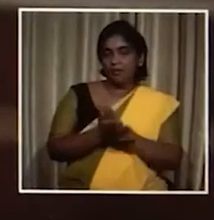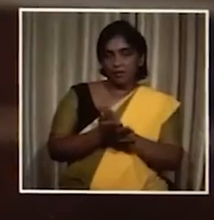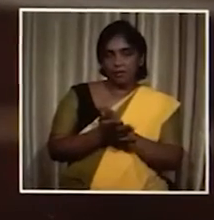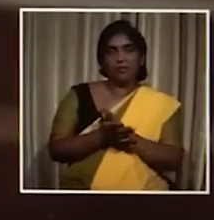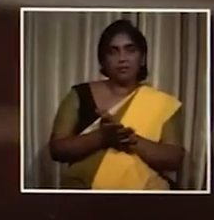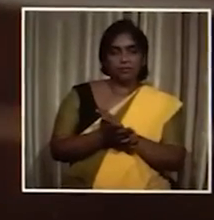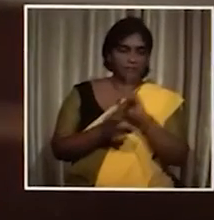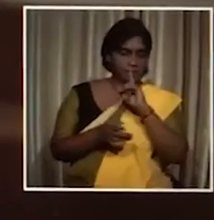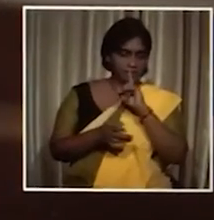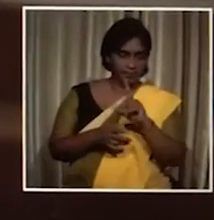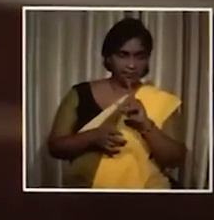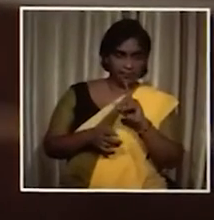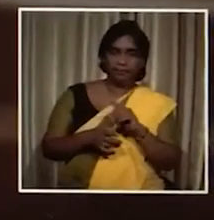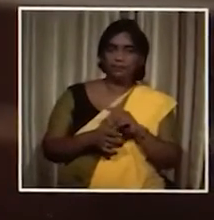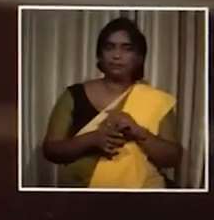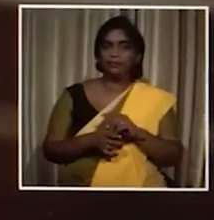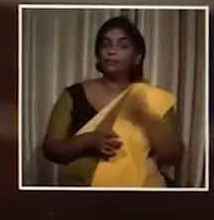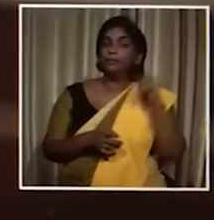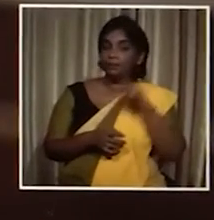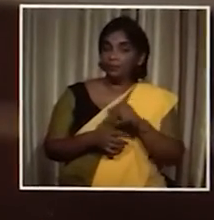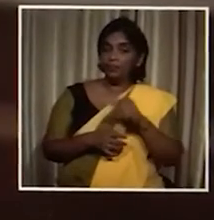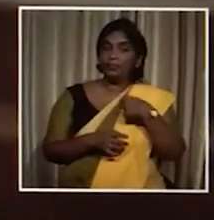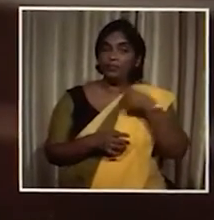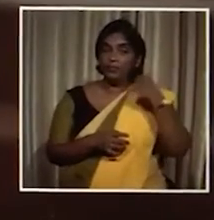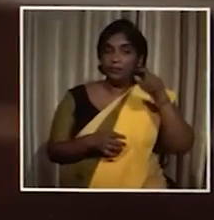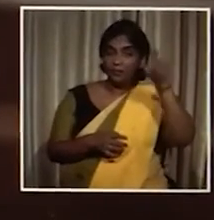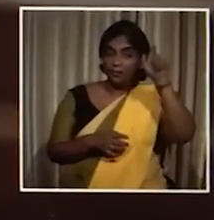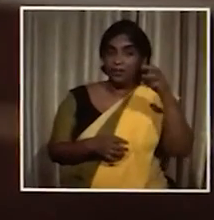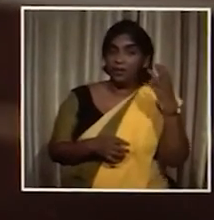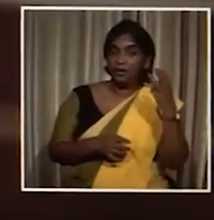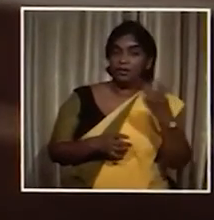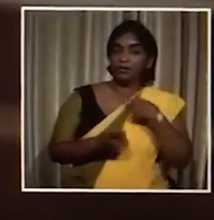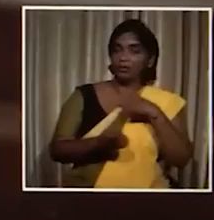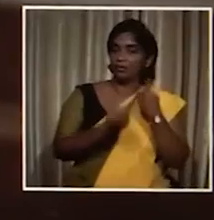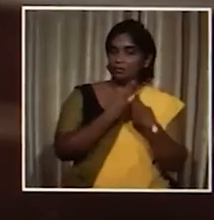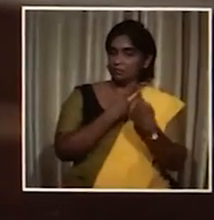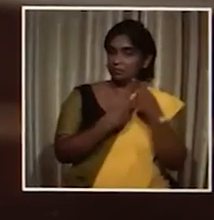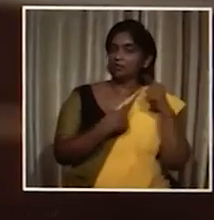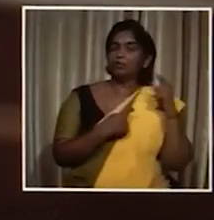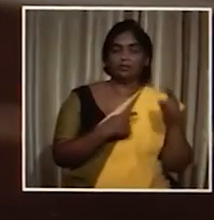කාරණාව තමයි දැනුවත් කරලා තියෙන්නේ. එම සාක්ෂිකරුවන් ඉදිරිපත් කරන විමර්ශන